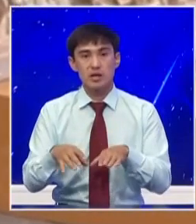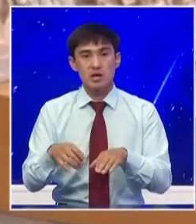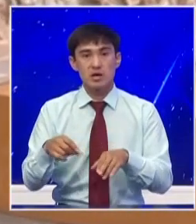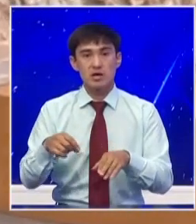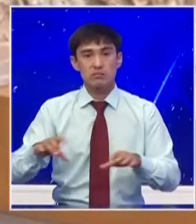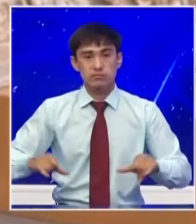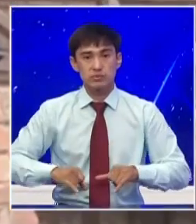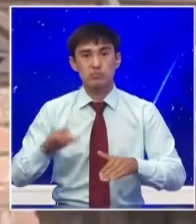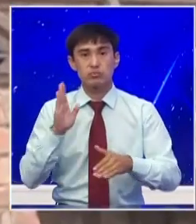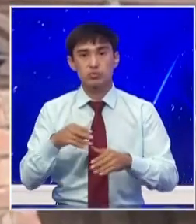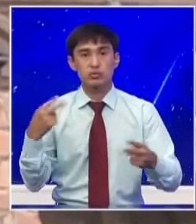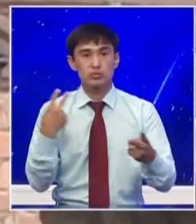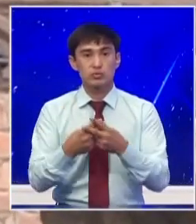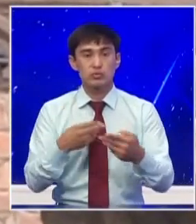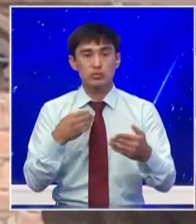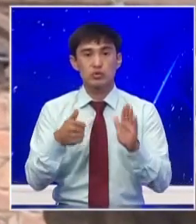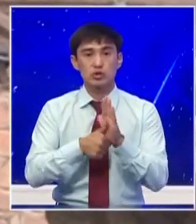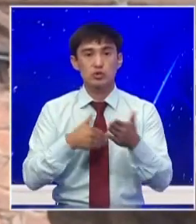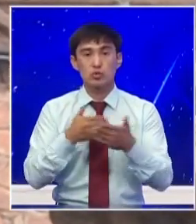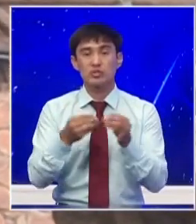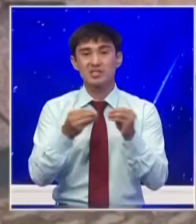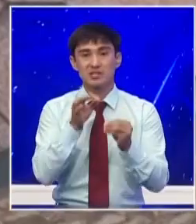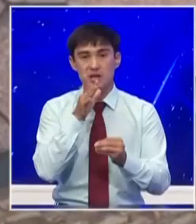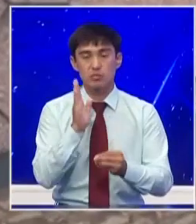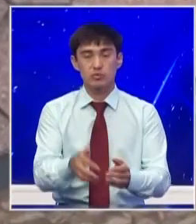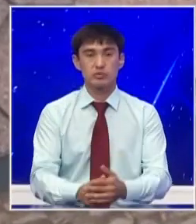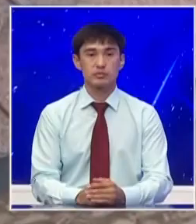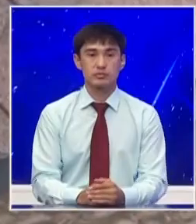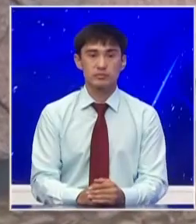теперь ждет лишение свободы сроком от 6 до 10 лет.